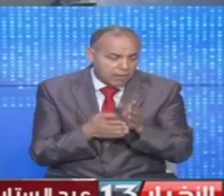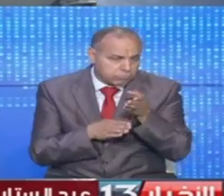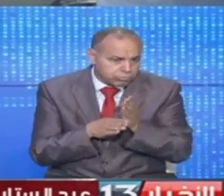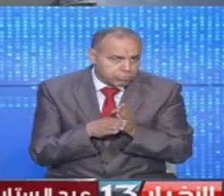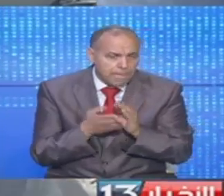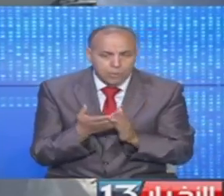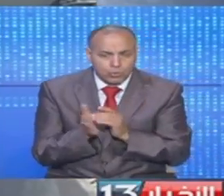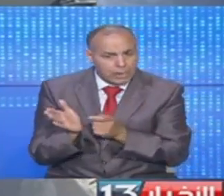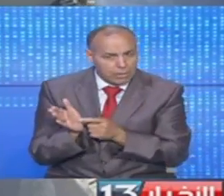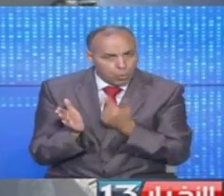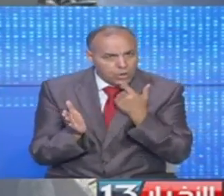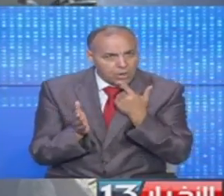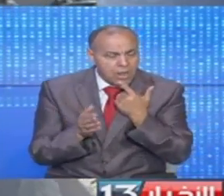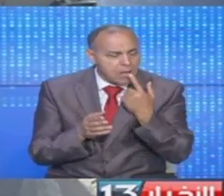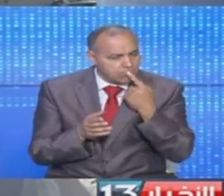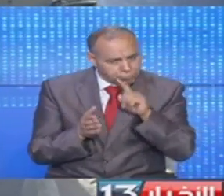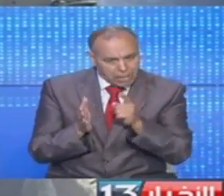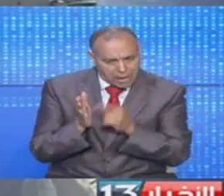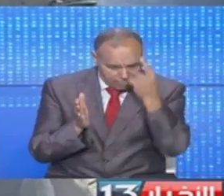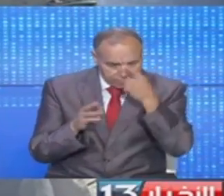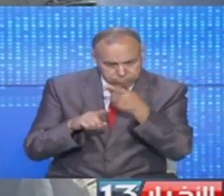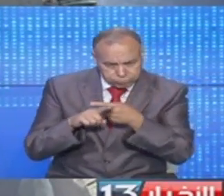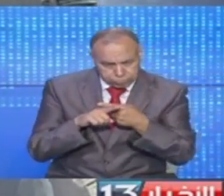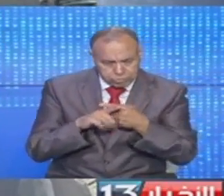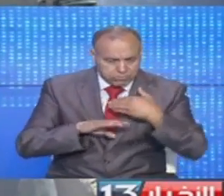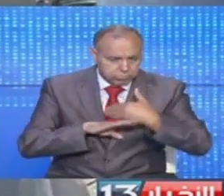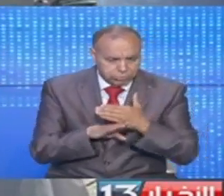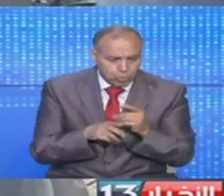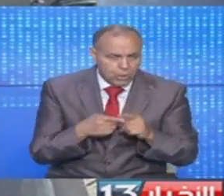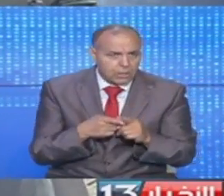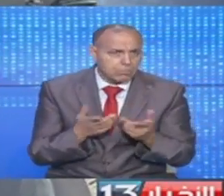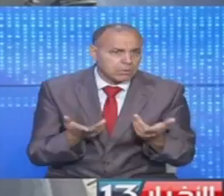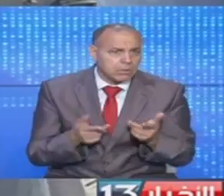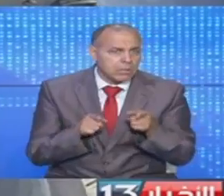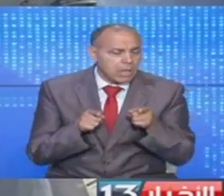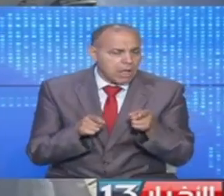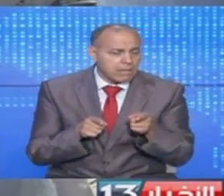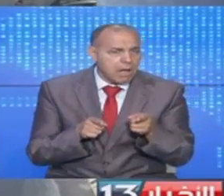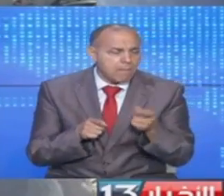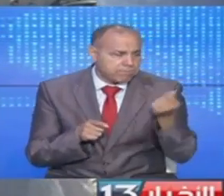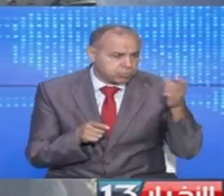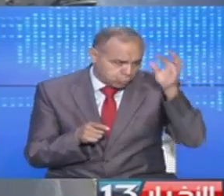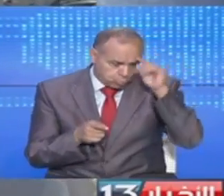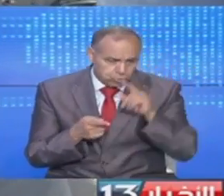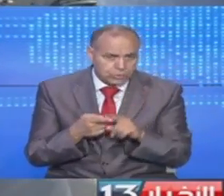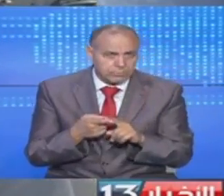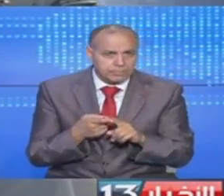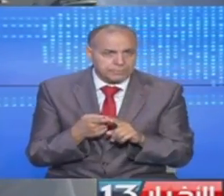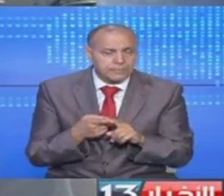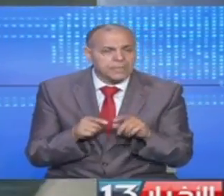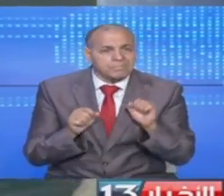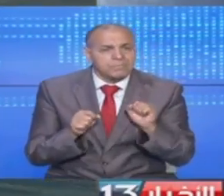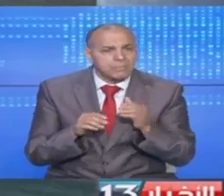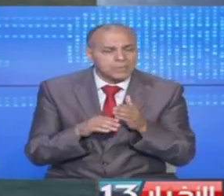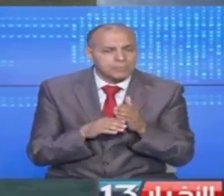نتاع المشروع، انا نجمو نعملوا فرضيه ونقسموه ديلو او مقاسم ويكون حتى راس المال الوطني انه ينجم